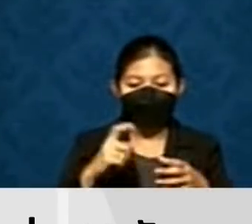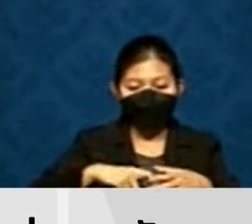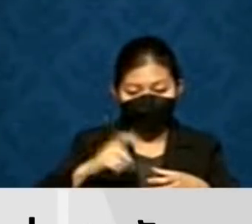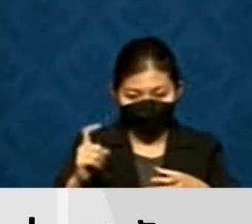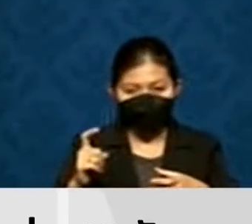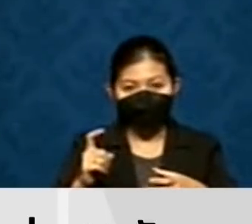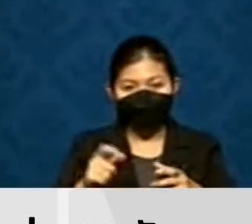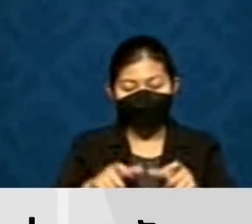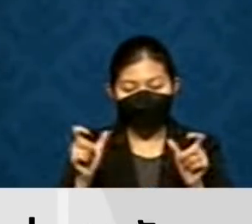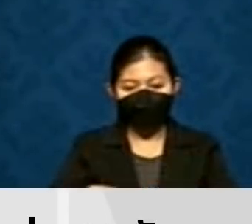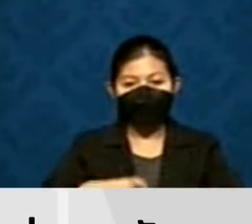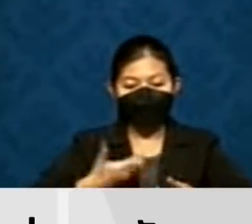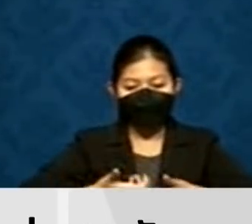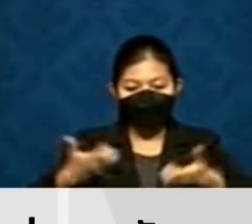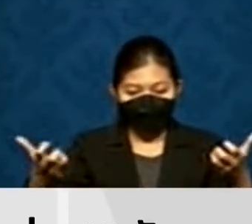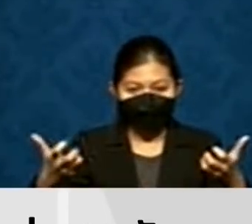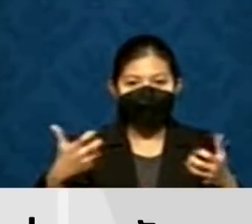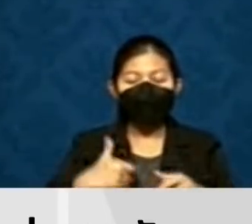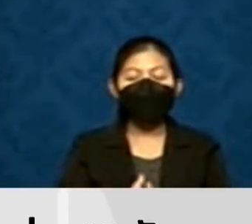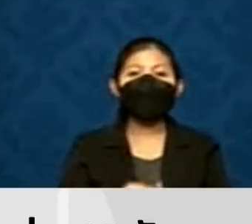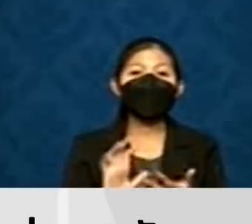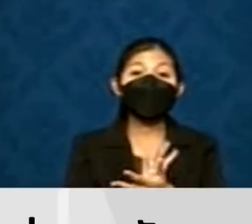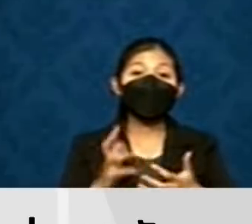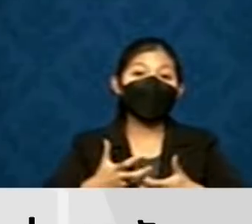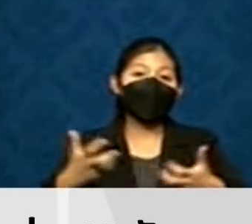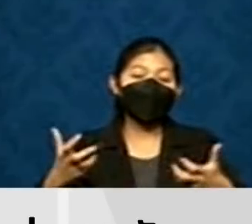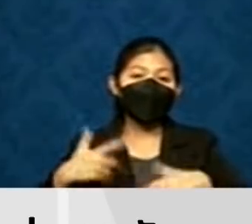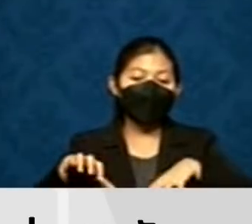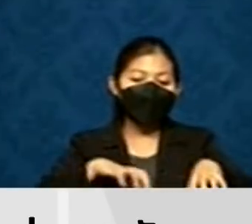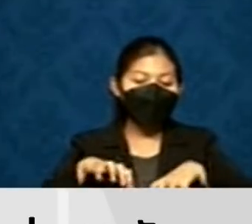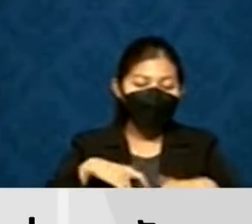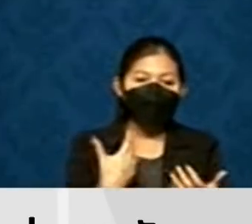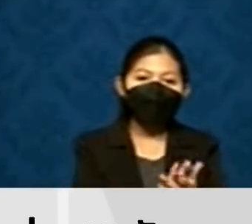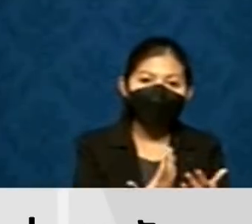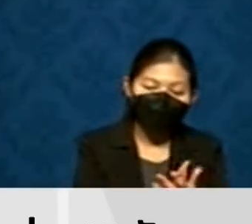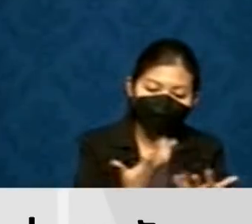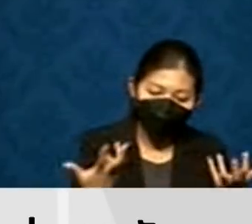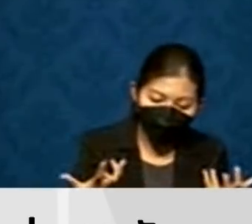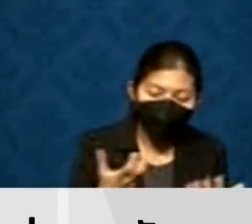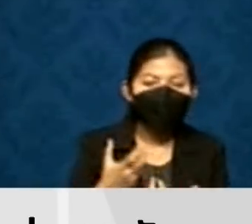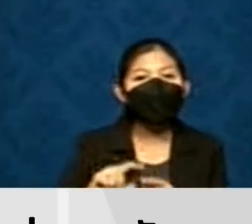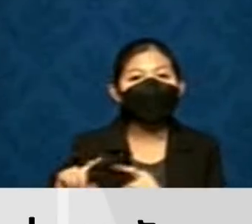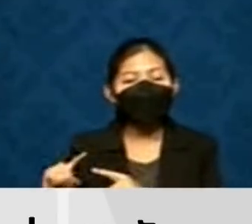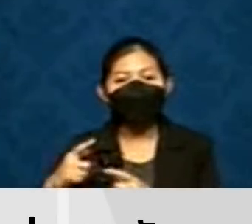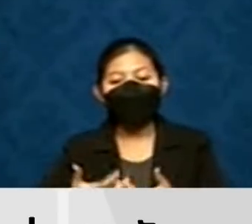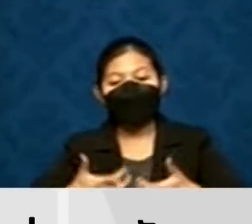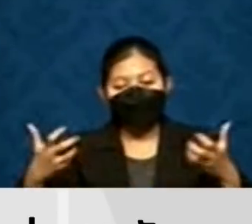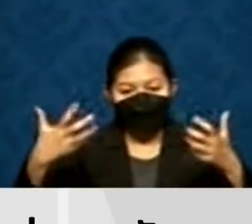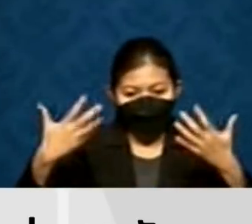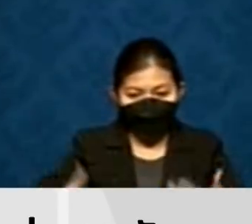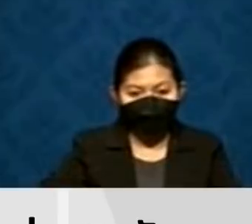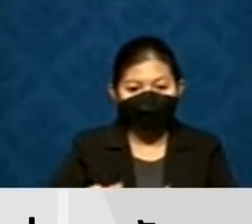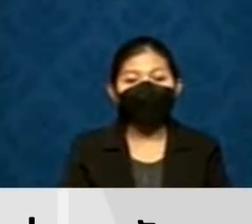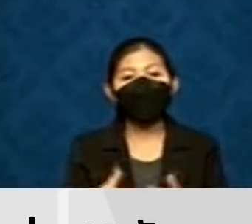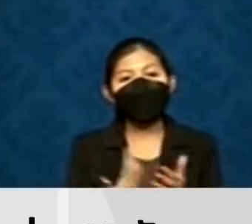อ้าว จะไม่ใช้คำว่าสามีภรรยาเพราะสามีภรรยาแบ่งเพศ แล้วใช้คำว่าอะไรอ่ะ คู่สมรส อ้าว แล้วคุณแต่งกันไม่ล่ะคุณอยู่ด้วยกันไม่ล่ะเป็นคู่